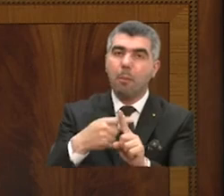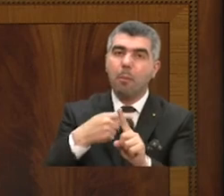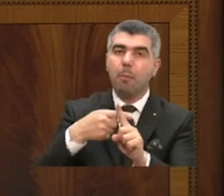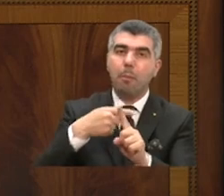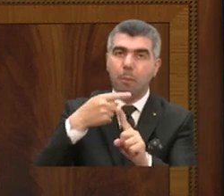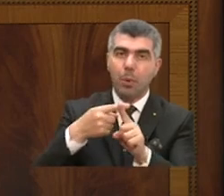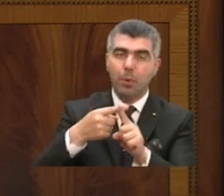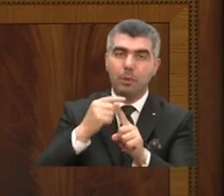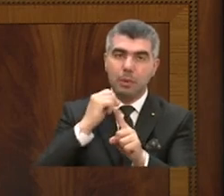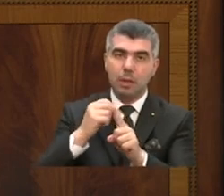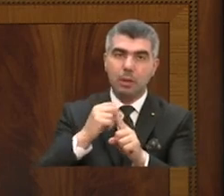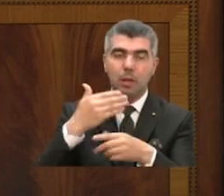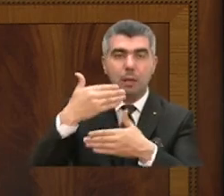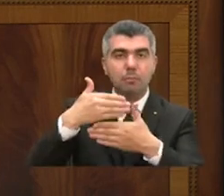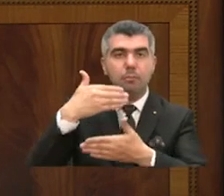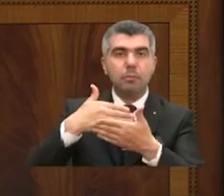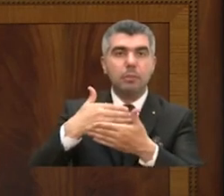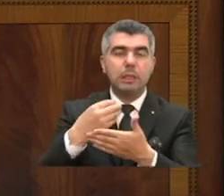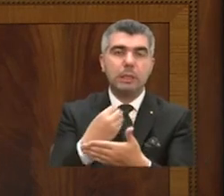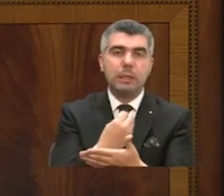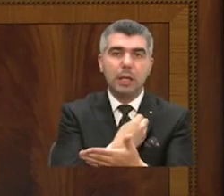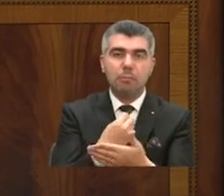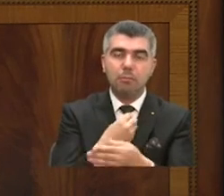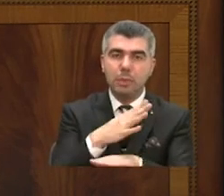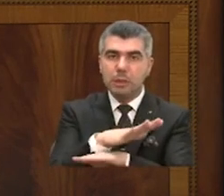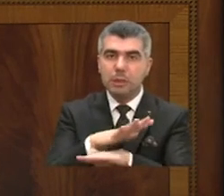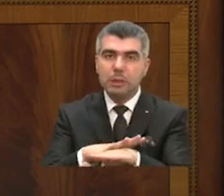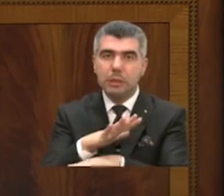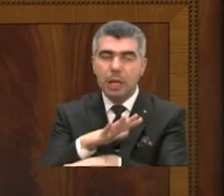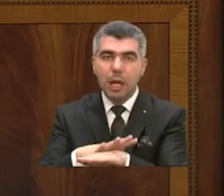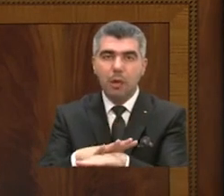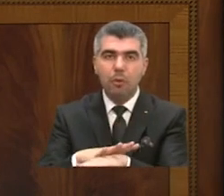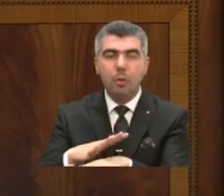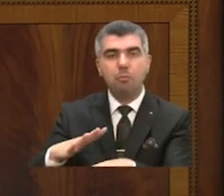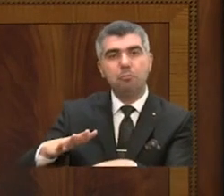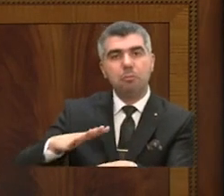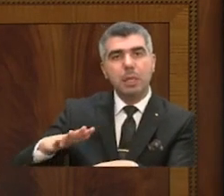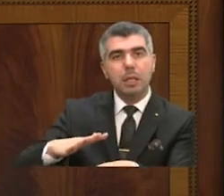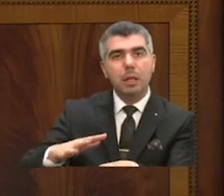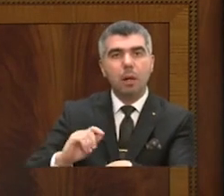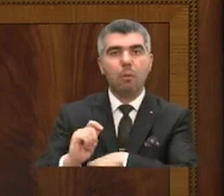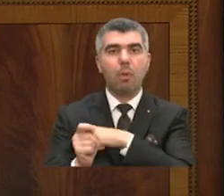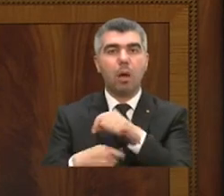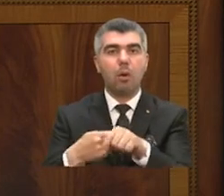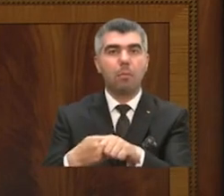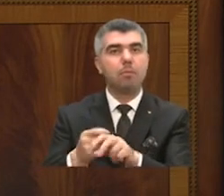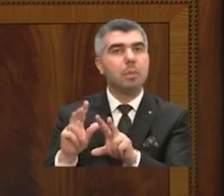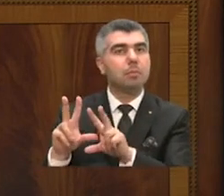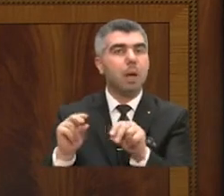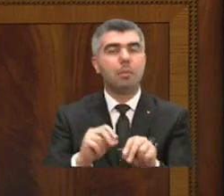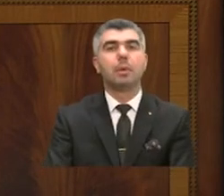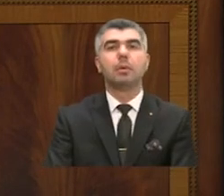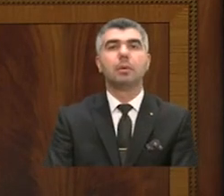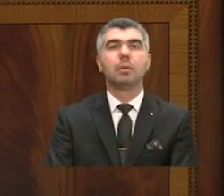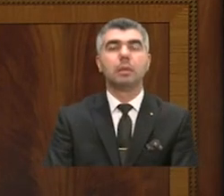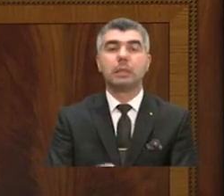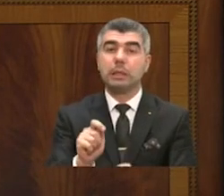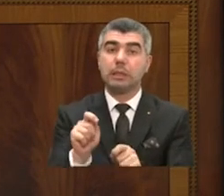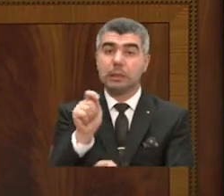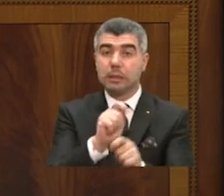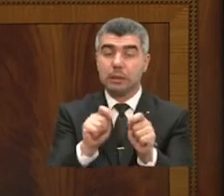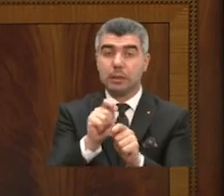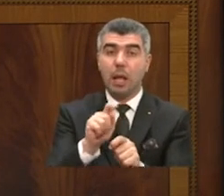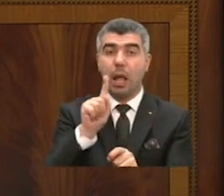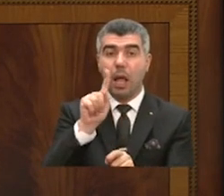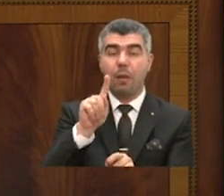البنى التحتية العلاجية سواء الجهوية والإقليمية أو المحلية، حيث سيتم تأهيل 1400